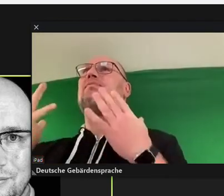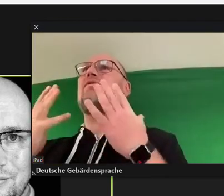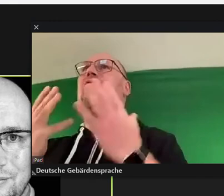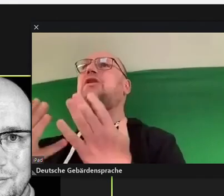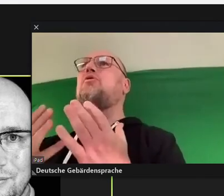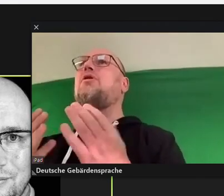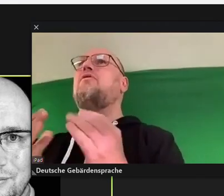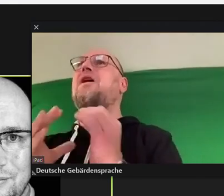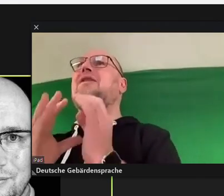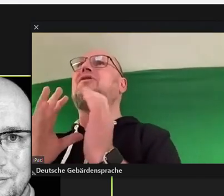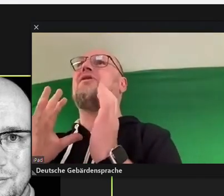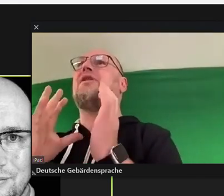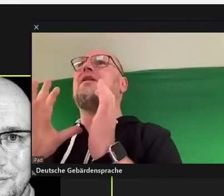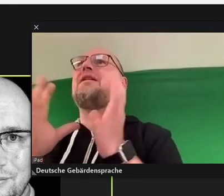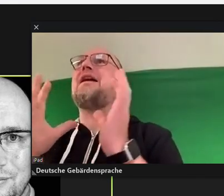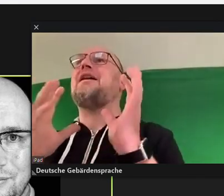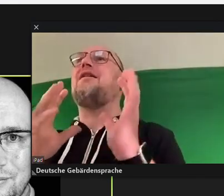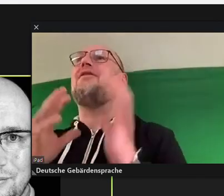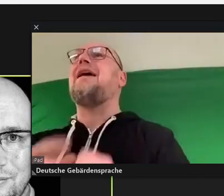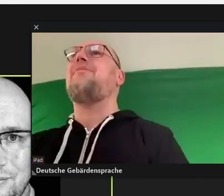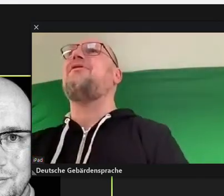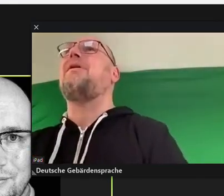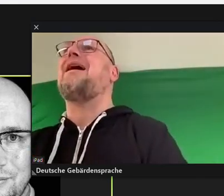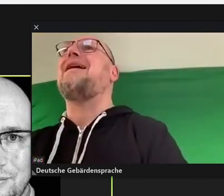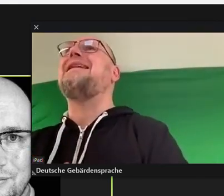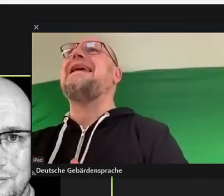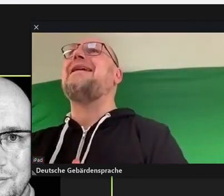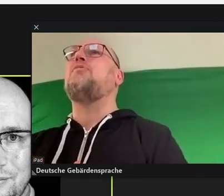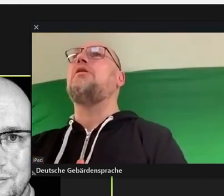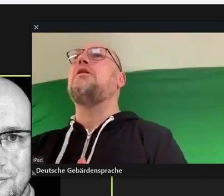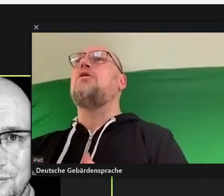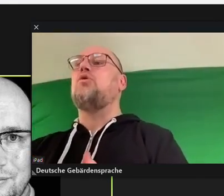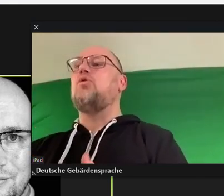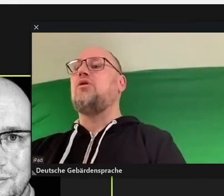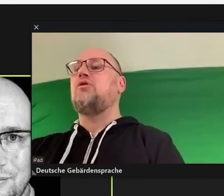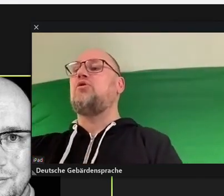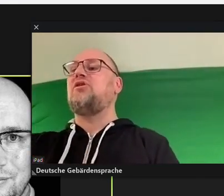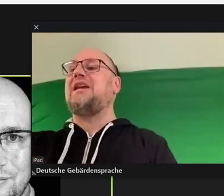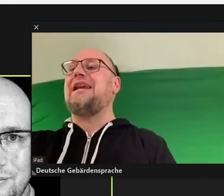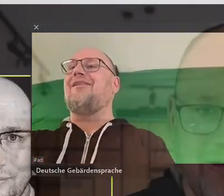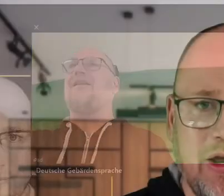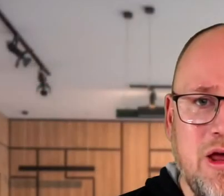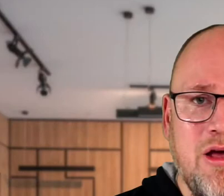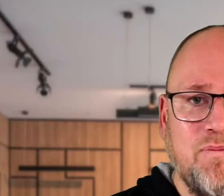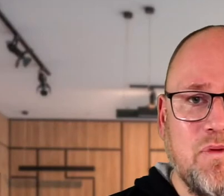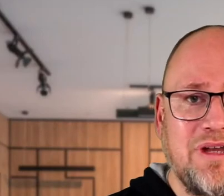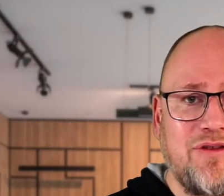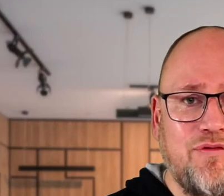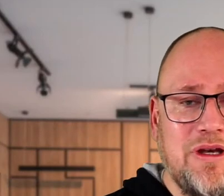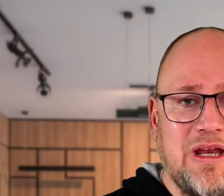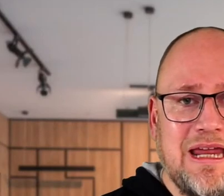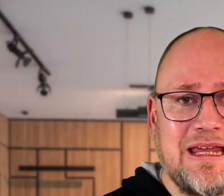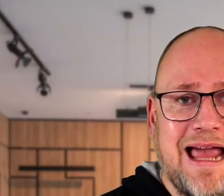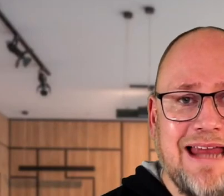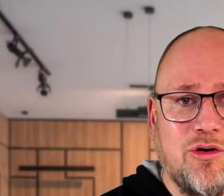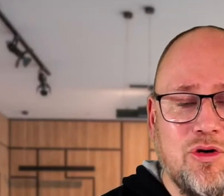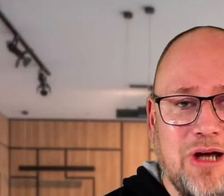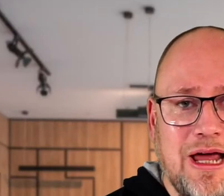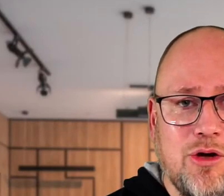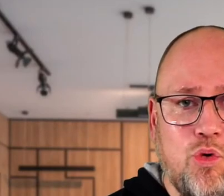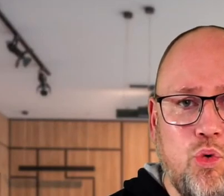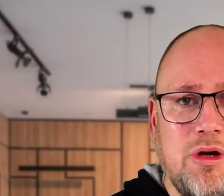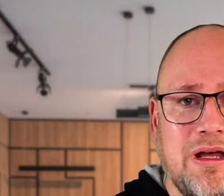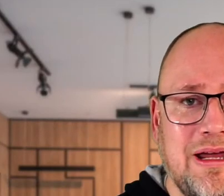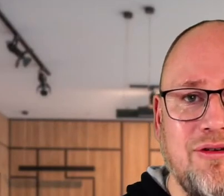gesamten Videokonferenz in einer separaten Ebene nur zu sehen sind. Und das finde ich eine